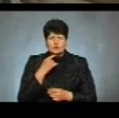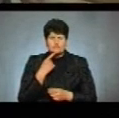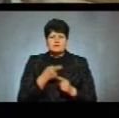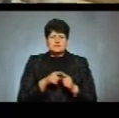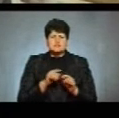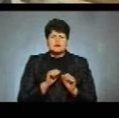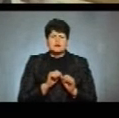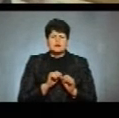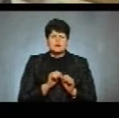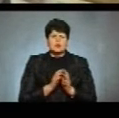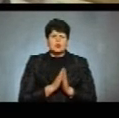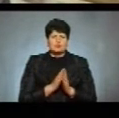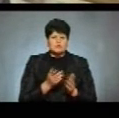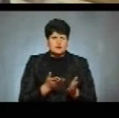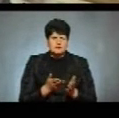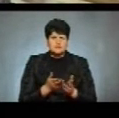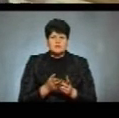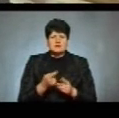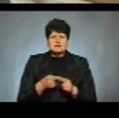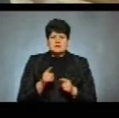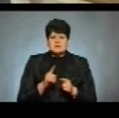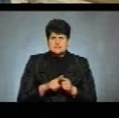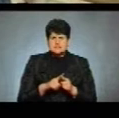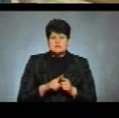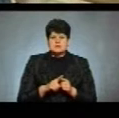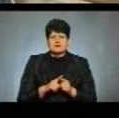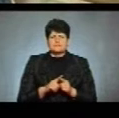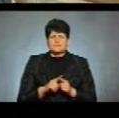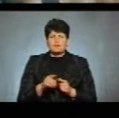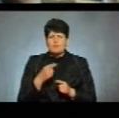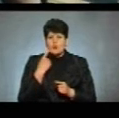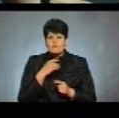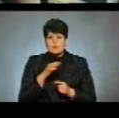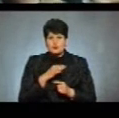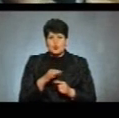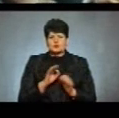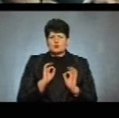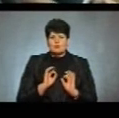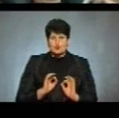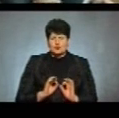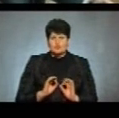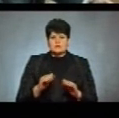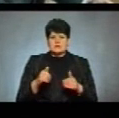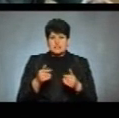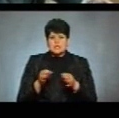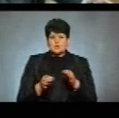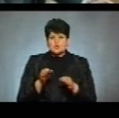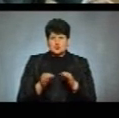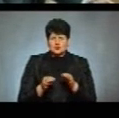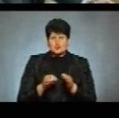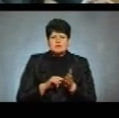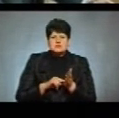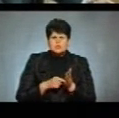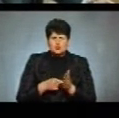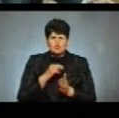клопотання. Мова йде про необ'єктивність і упередженість, яка полягає в тому, що прокурор надає суду, акцентує